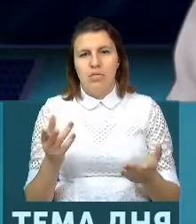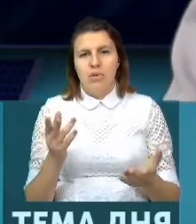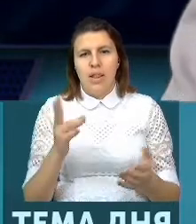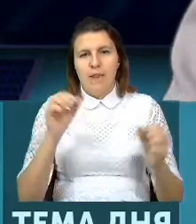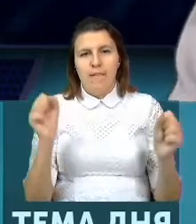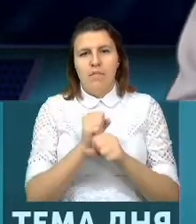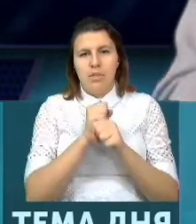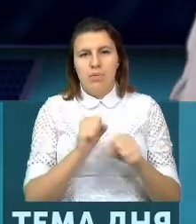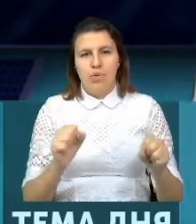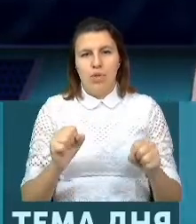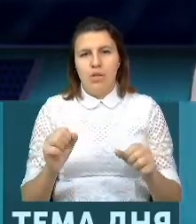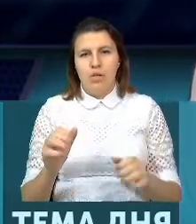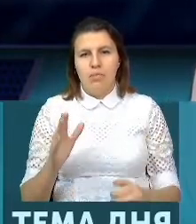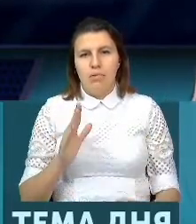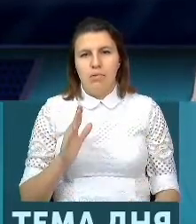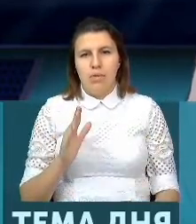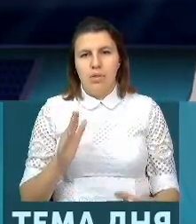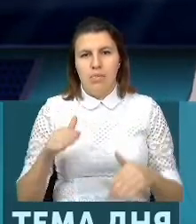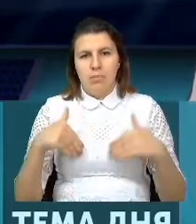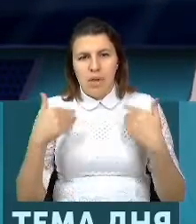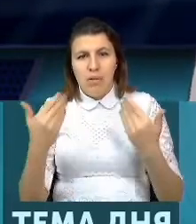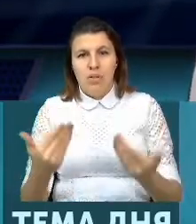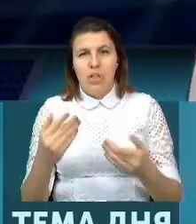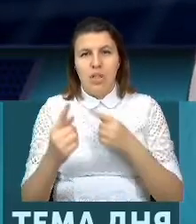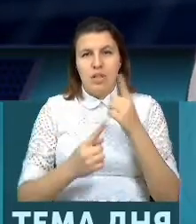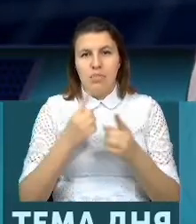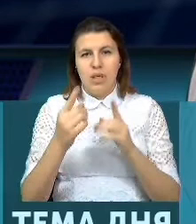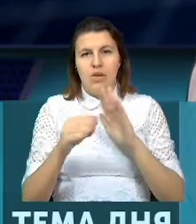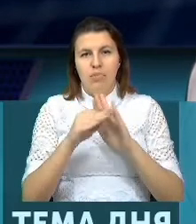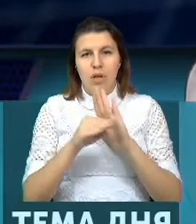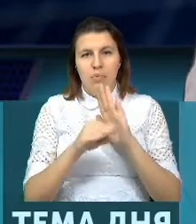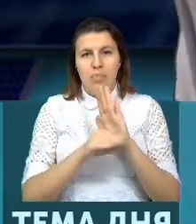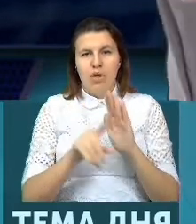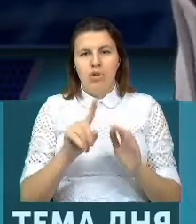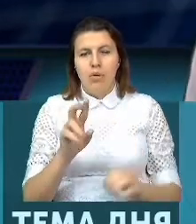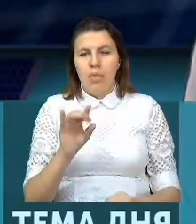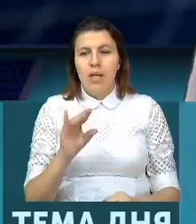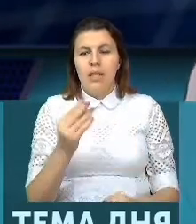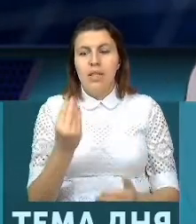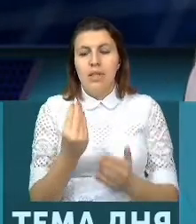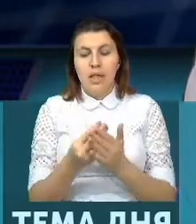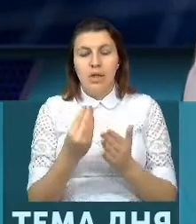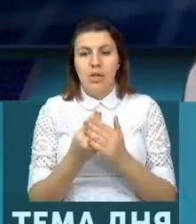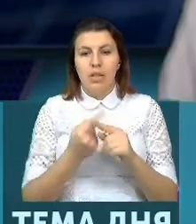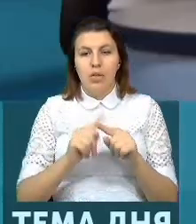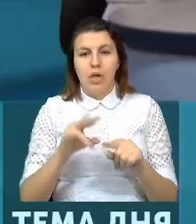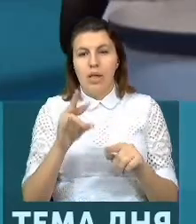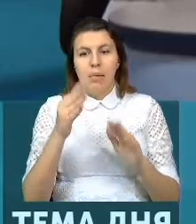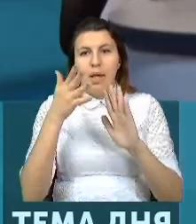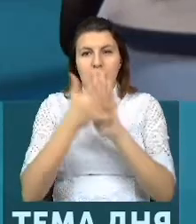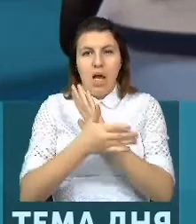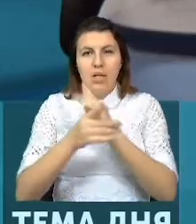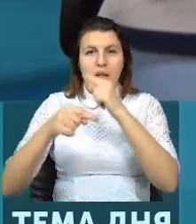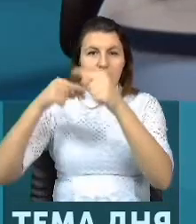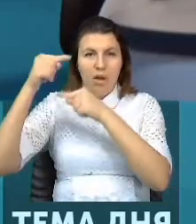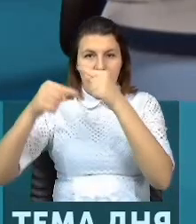невозможно было, то есть предложили изменения в программе, чтобы деньги, которые мы не потратим на энергоносители,